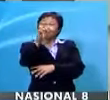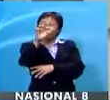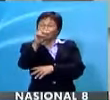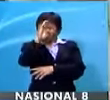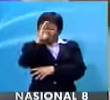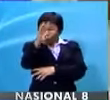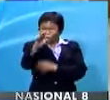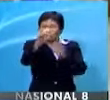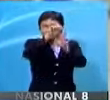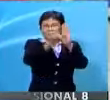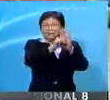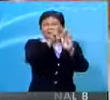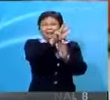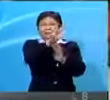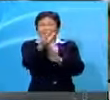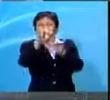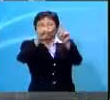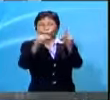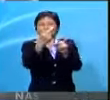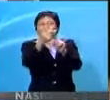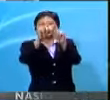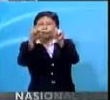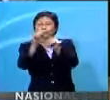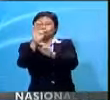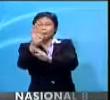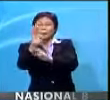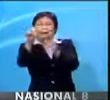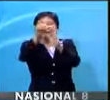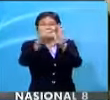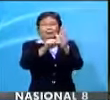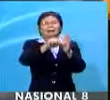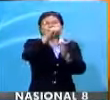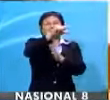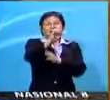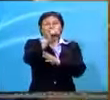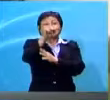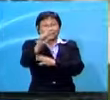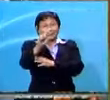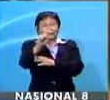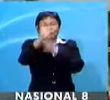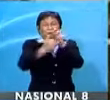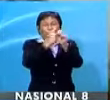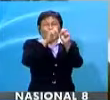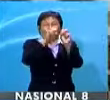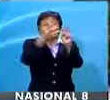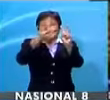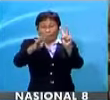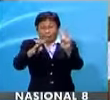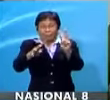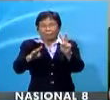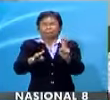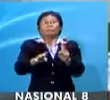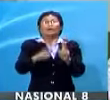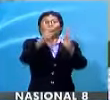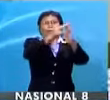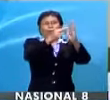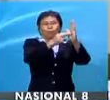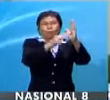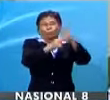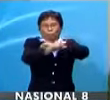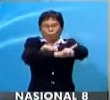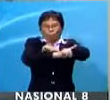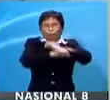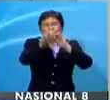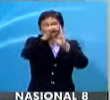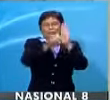mengikut seksyen 332 B akta Cukai barang dan perkhidmatan 2014 yang memperuntukkan hukuman di bawah